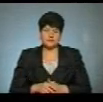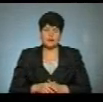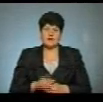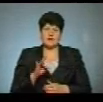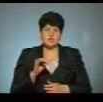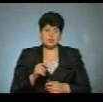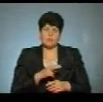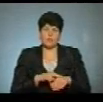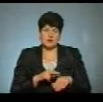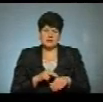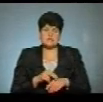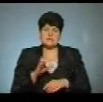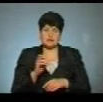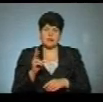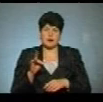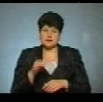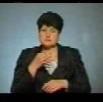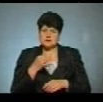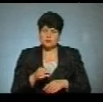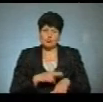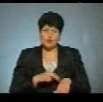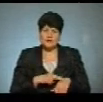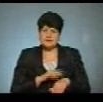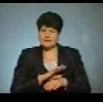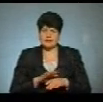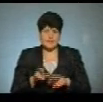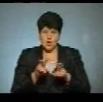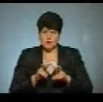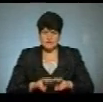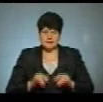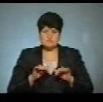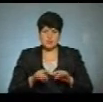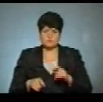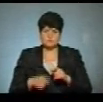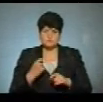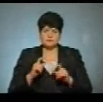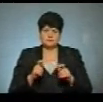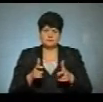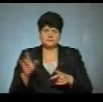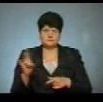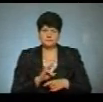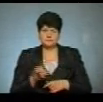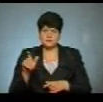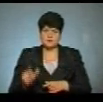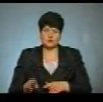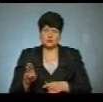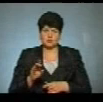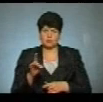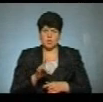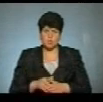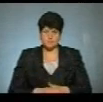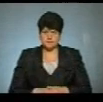Речник Нацполіції області Сергій Крета повідомив, що поліцейські не розслідували справи порушення карантину священником у Шумському